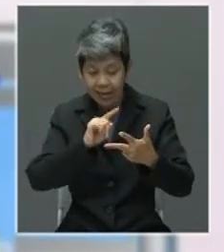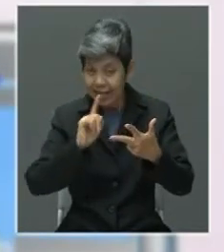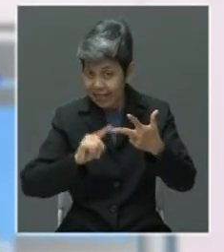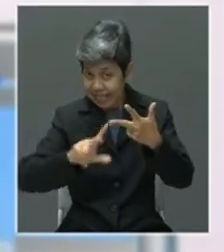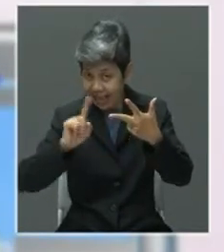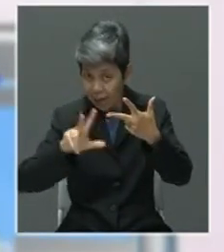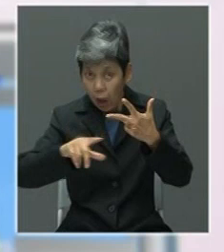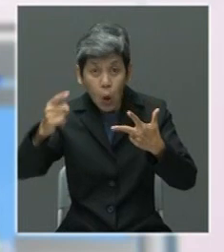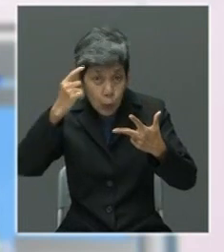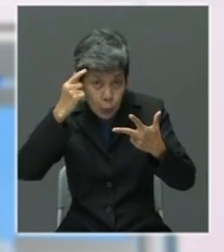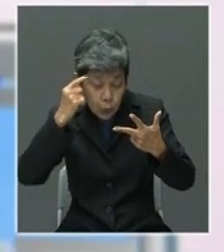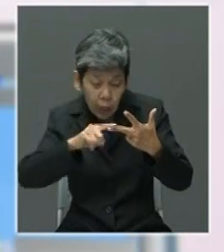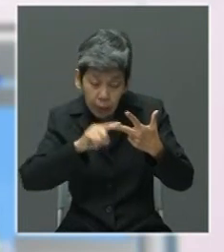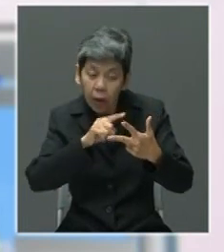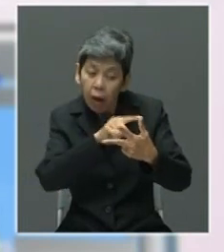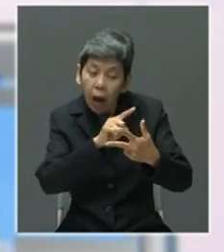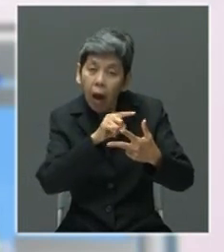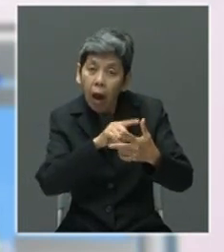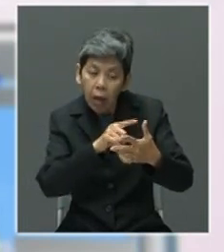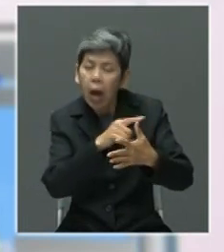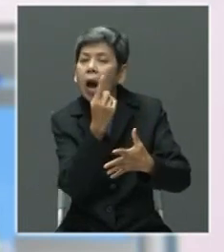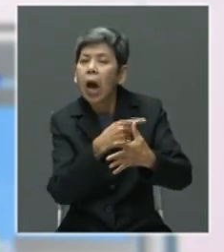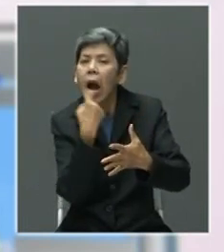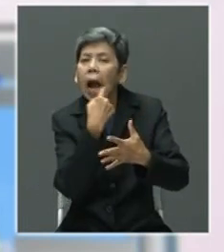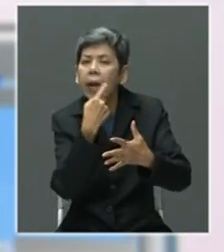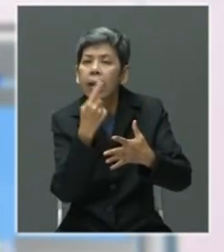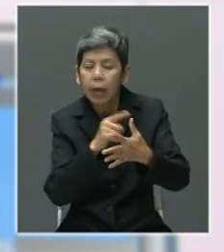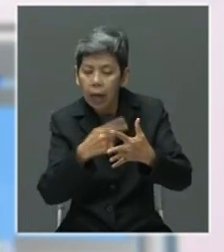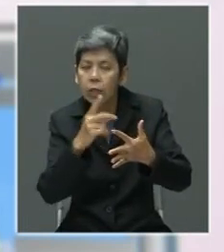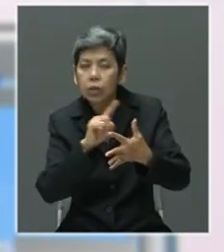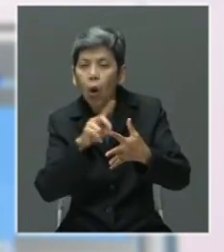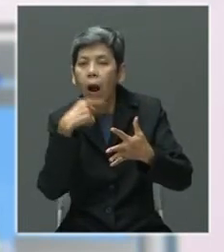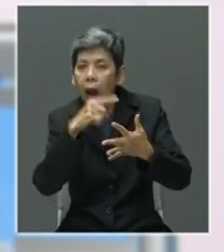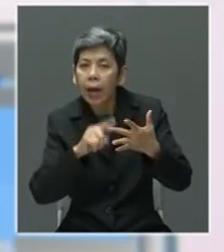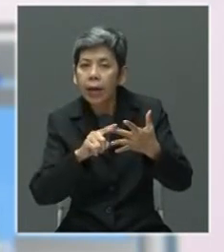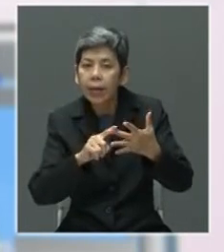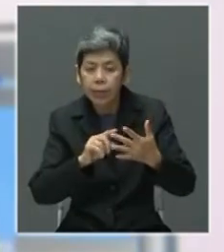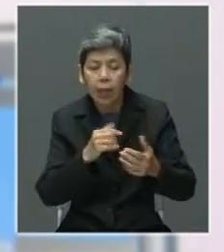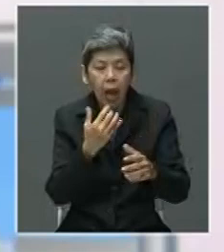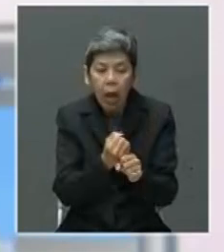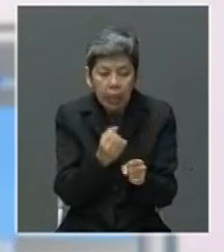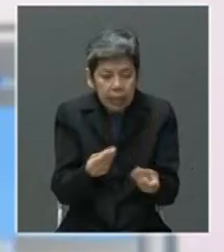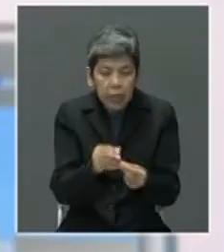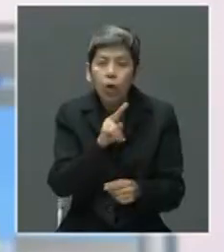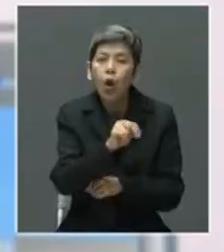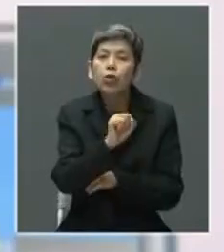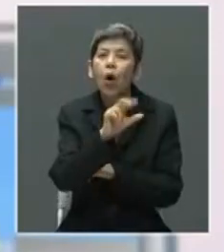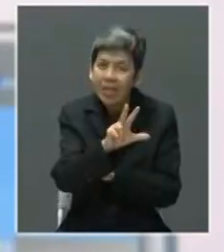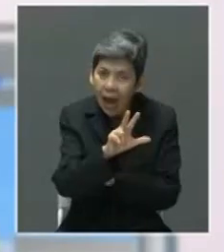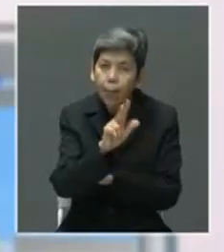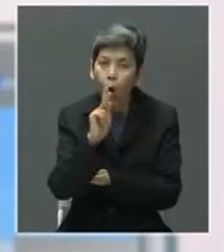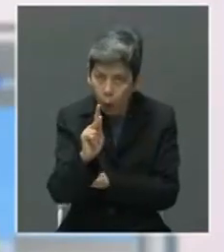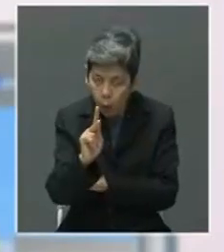3เนี่ยแล้วคุณรู้ไหมล่ะผู้ครอบครองลำดับแรกลำดับต้นลำดับที่1เนี่ย ครับ เขาได้นส3ก